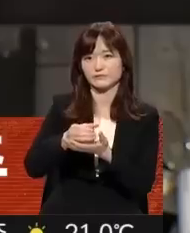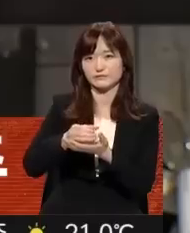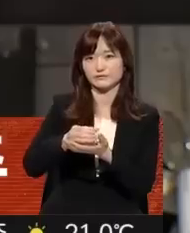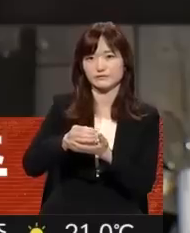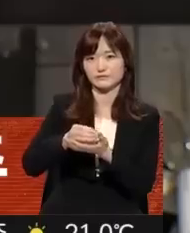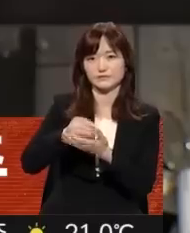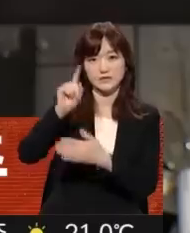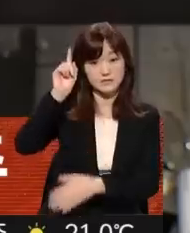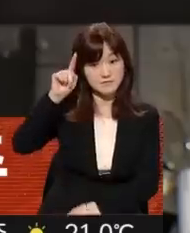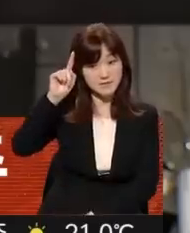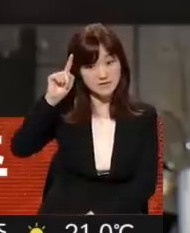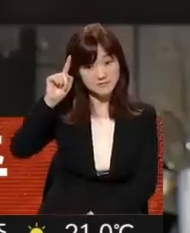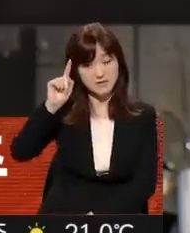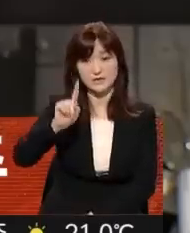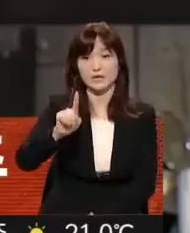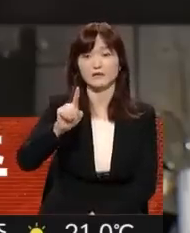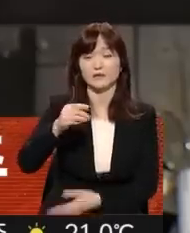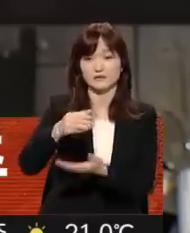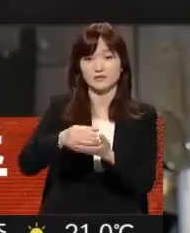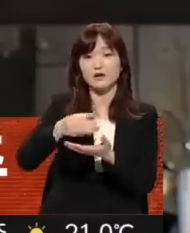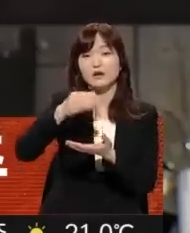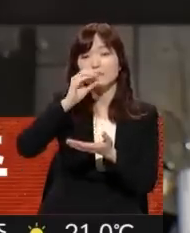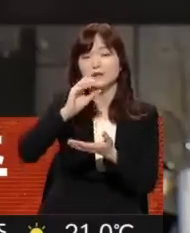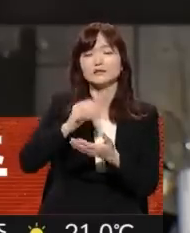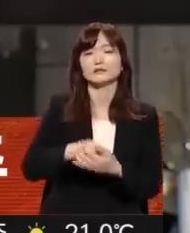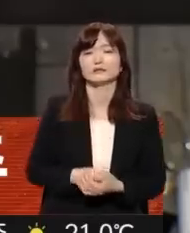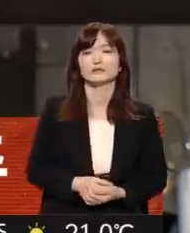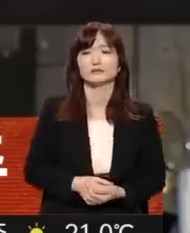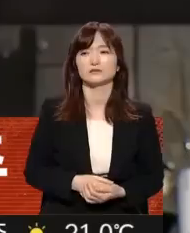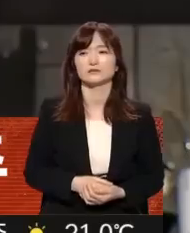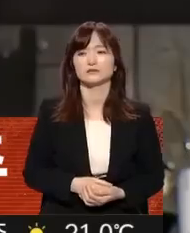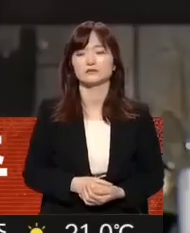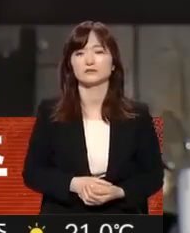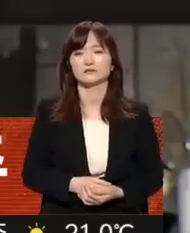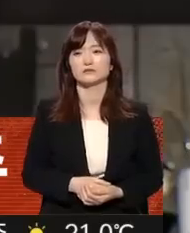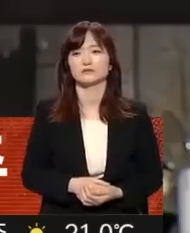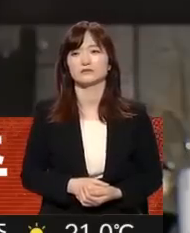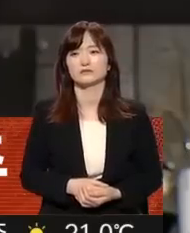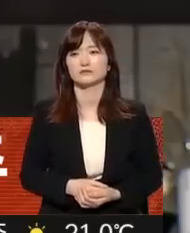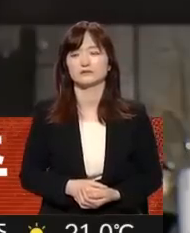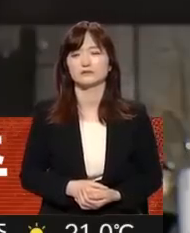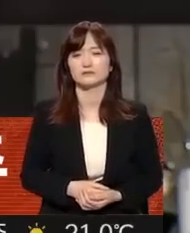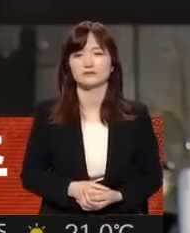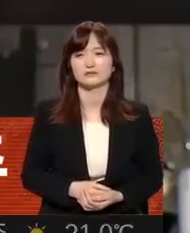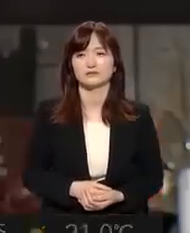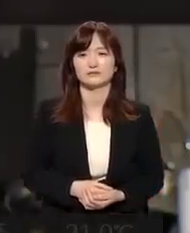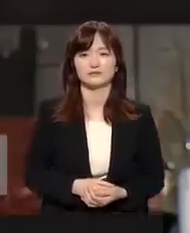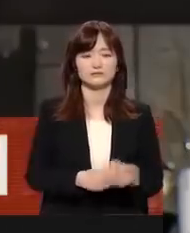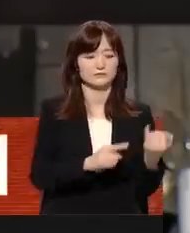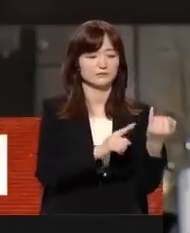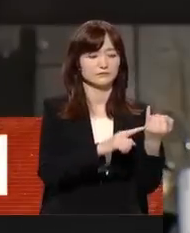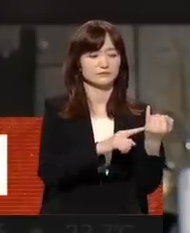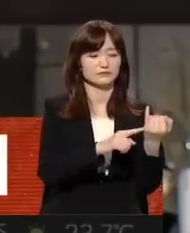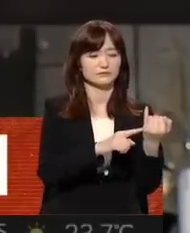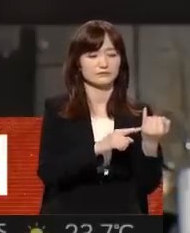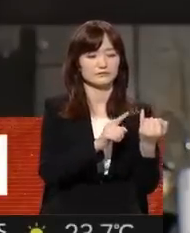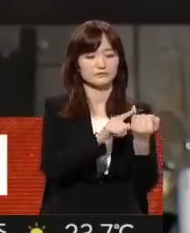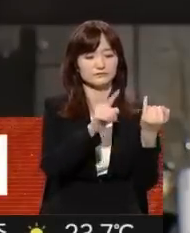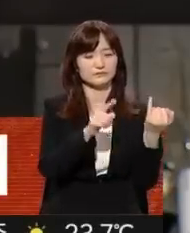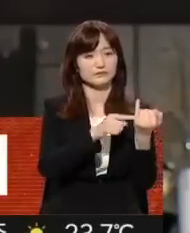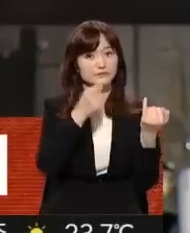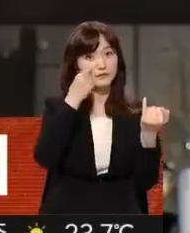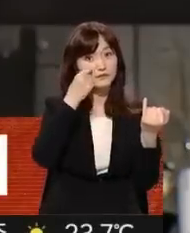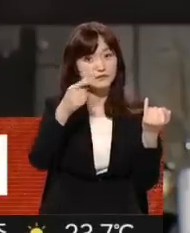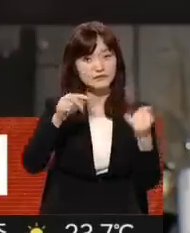동안 먹는다는 거예요. 그러니까 매일 먹는 거죠. 근데 어느 정도냐면 또 한 번은 김 씨가 이제 임신해서 6개월째인데. 의자를 집어